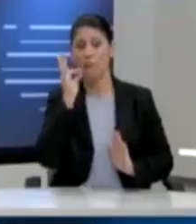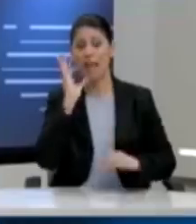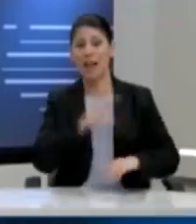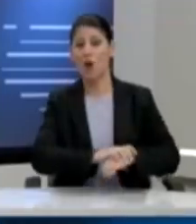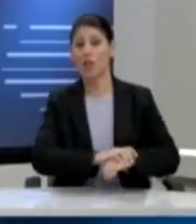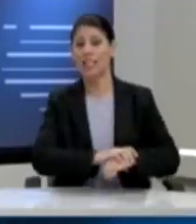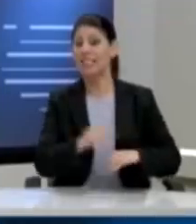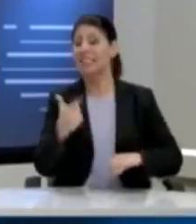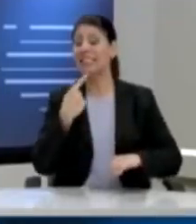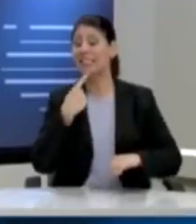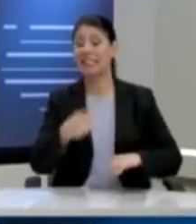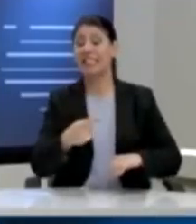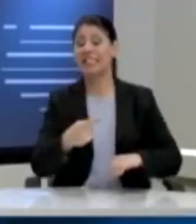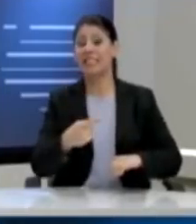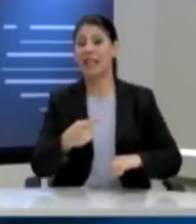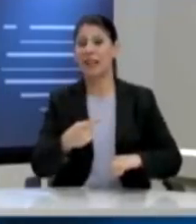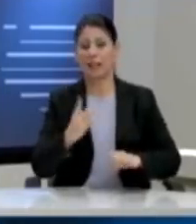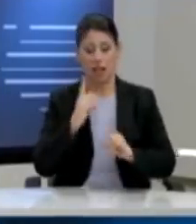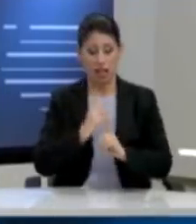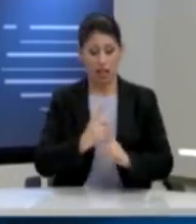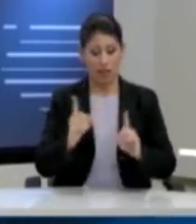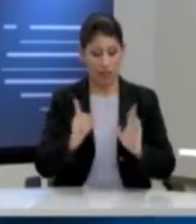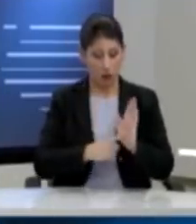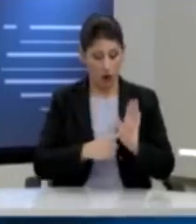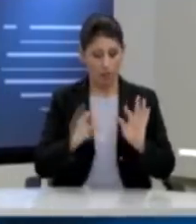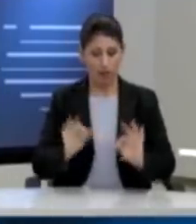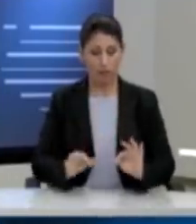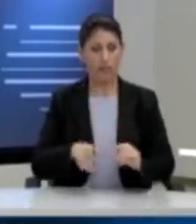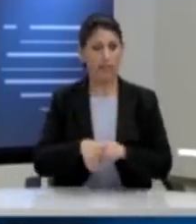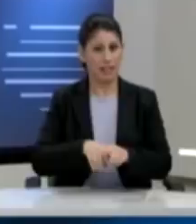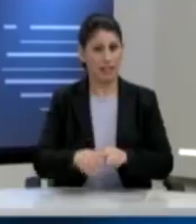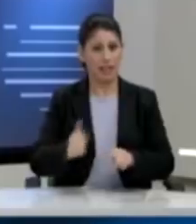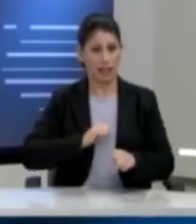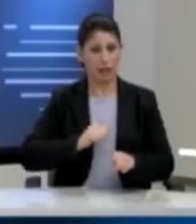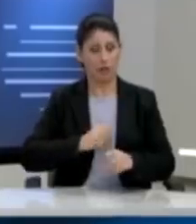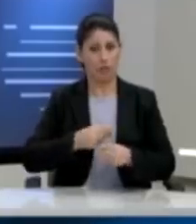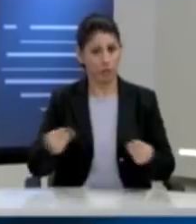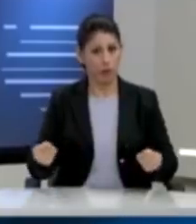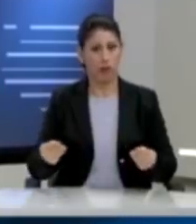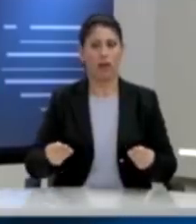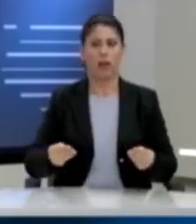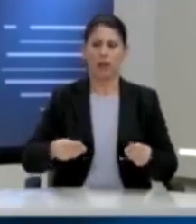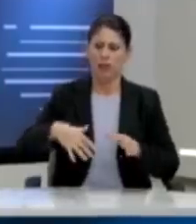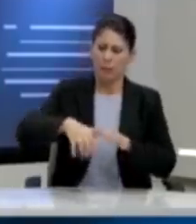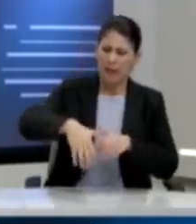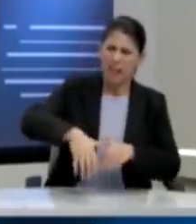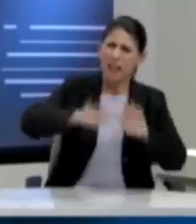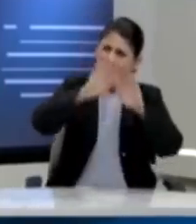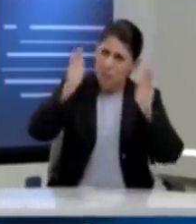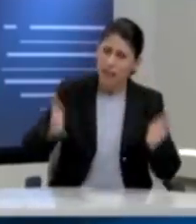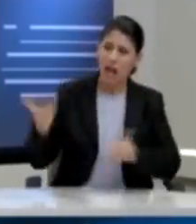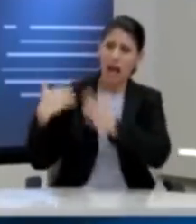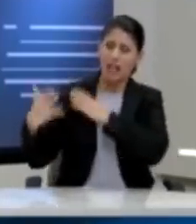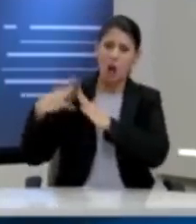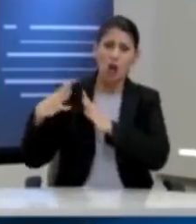ενοχής. Τι λέει το 18? Λέει, ειδικοί νόμοι ρυθμίζουν σχετικά με την ιδιοκτησία και τη διάθεση μεταλλείων, ορυχείων, σπηλαίων,